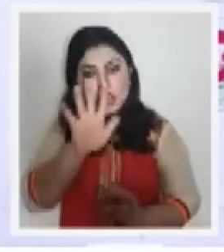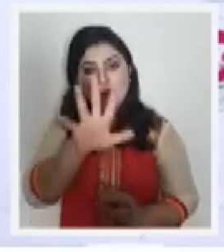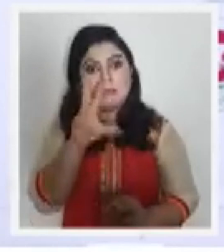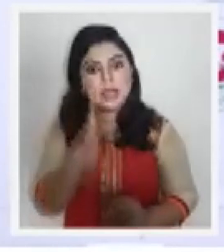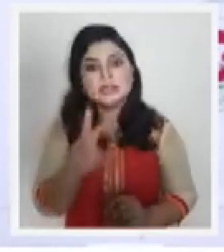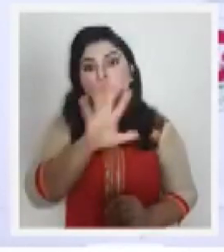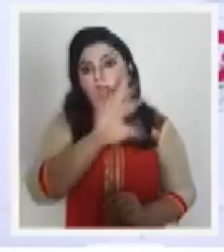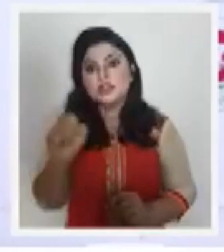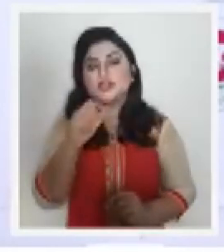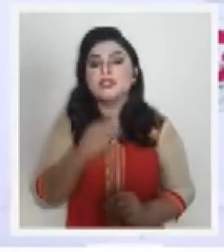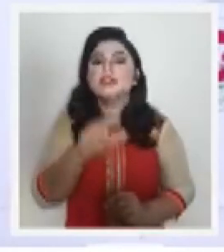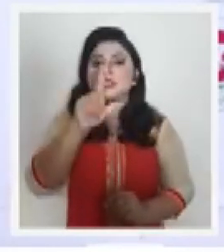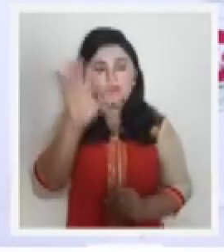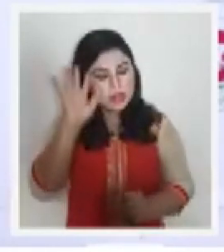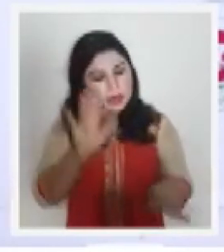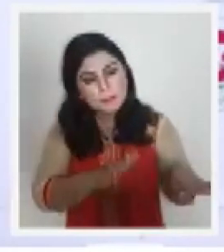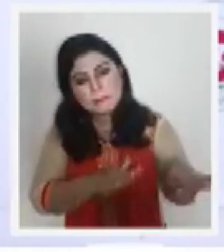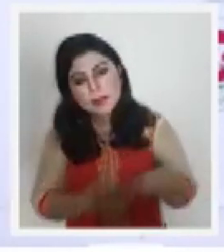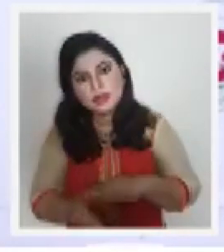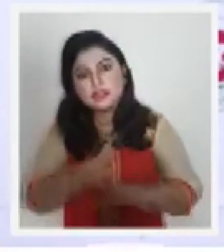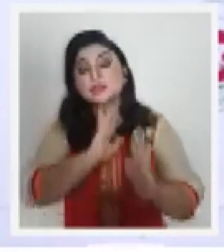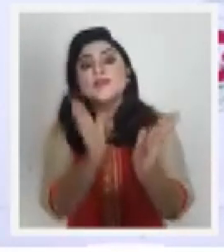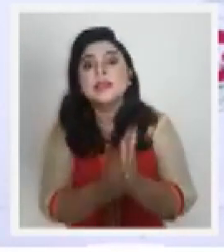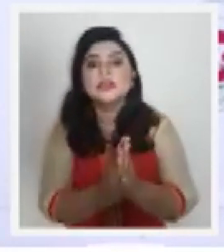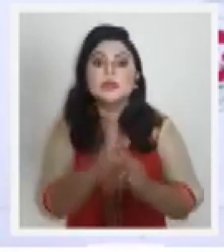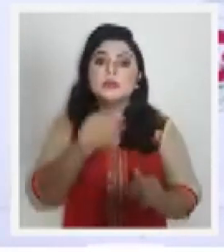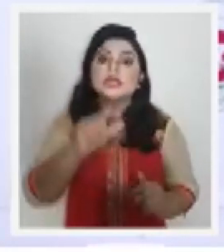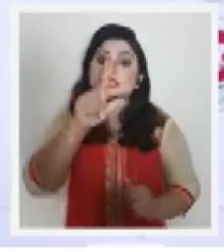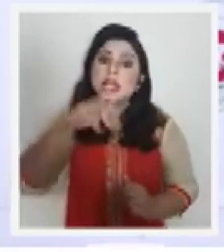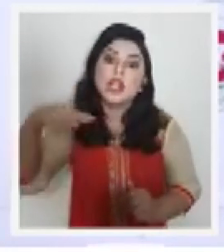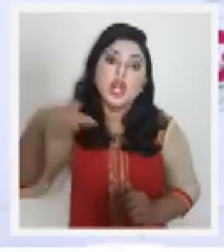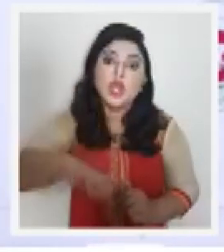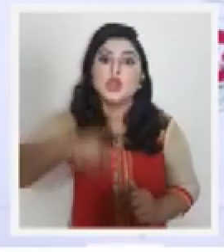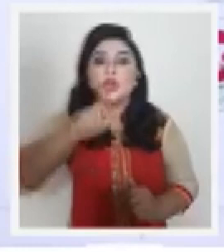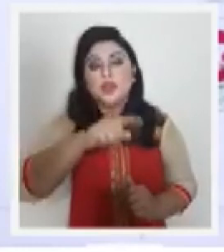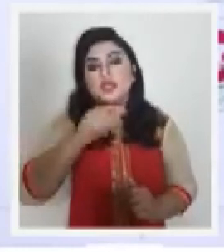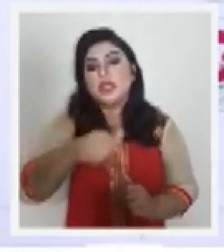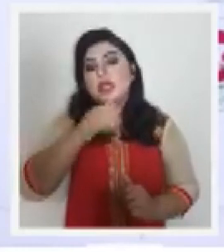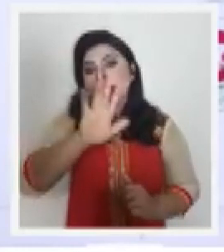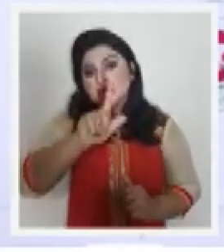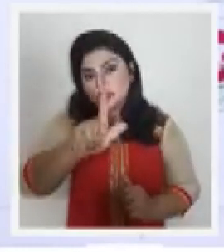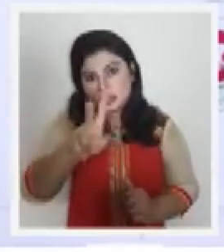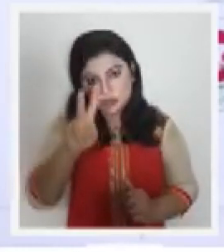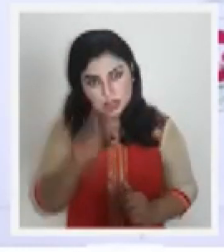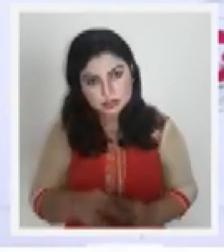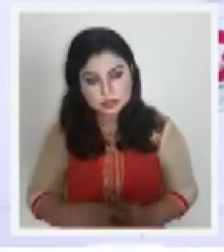1,97,18,030 জন। বিশ্বে 24 ঘন্টায় মৃত্যুবরণ করেছেন 5,719 জন। এ পর্যন্ত মৃত্যুবরণ